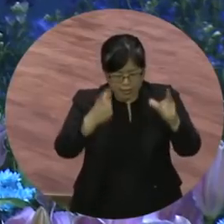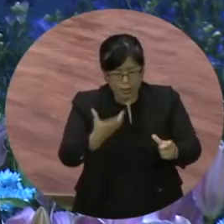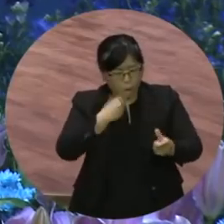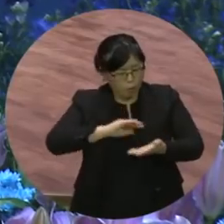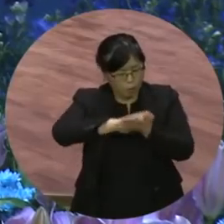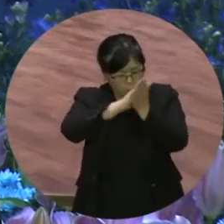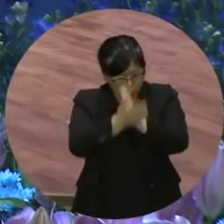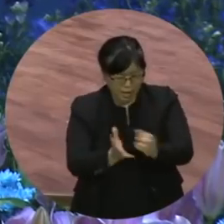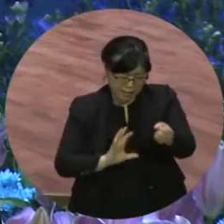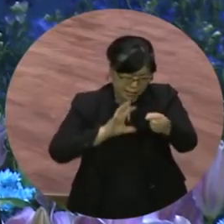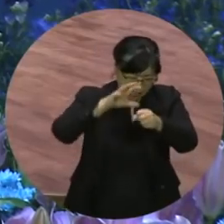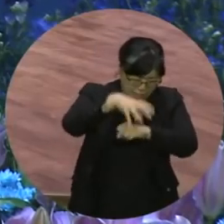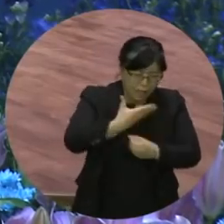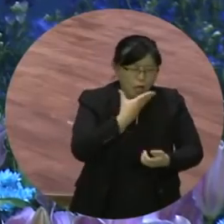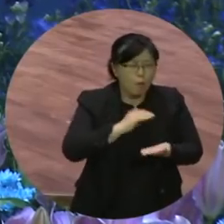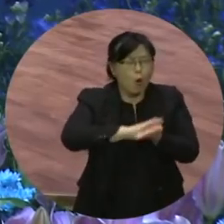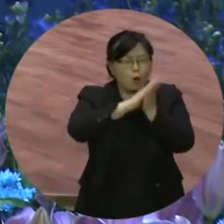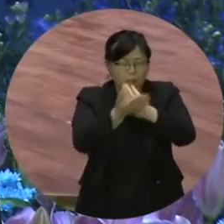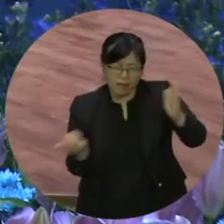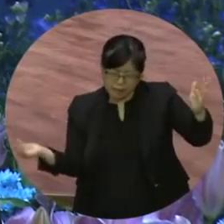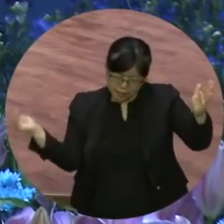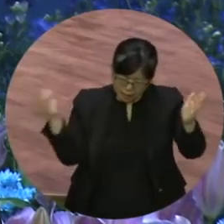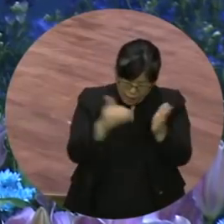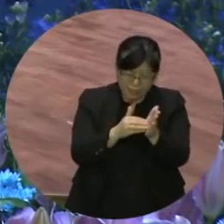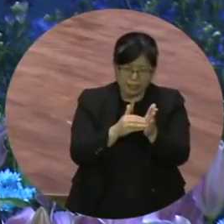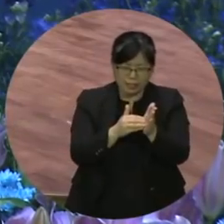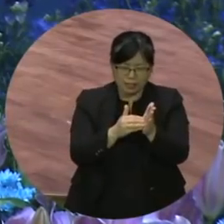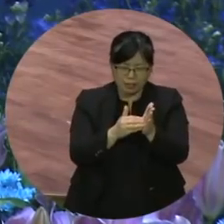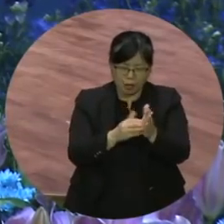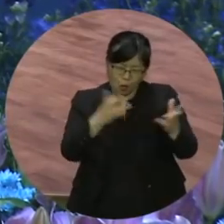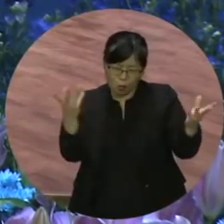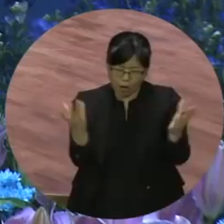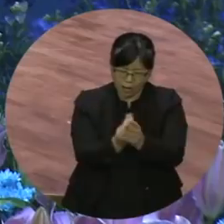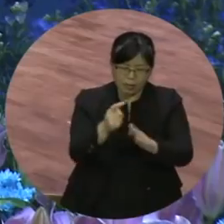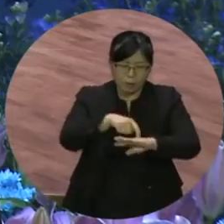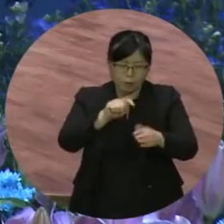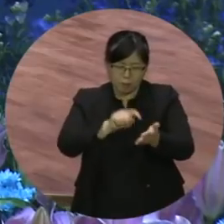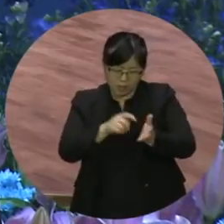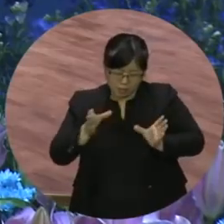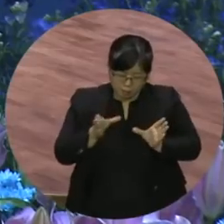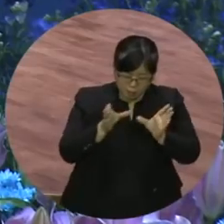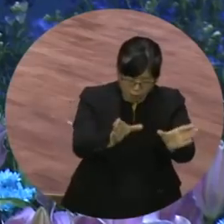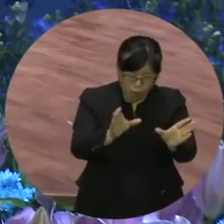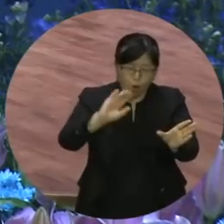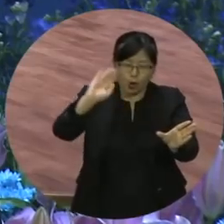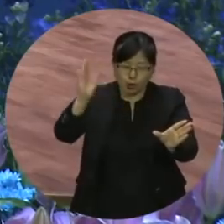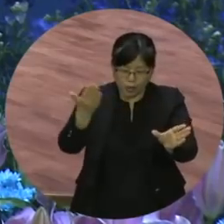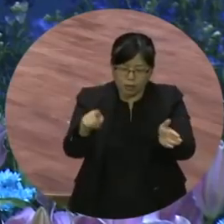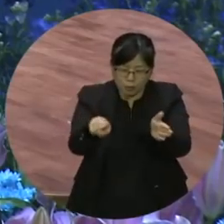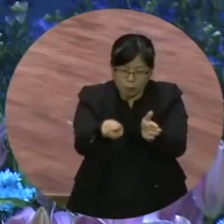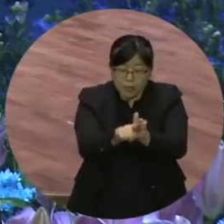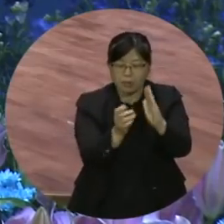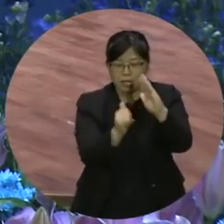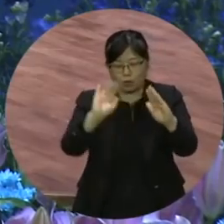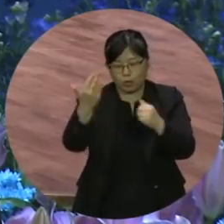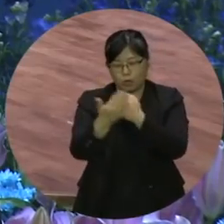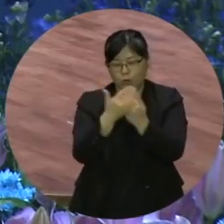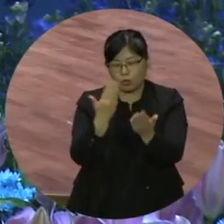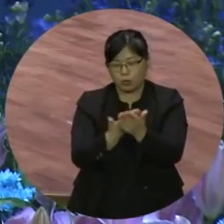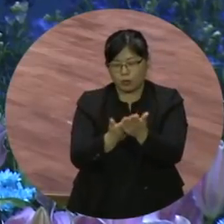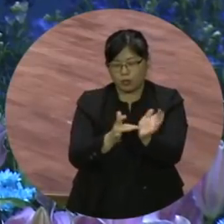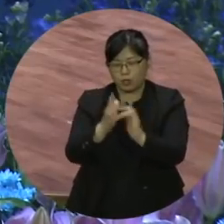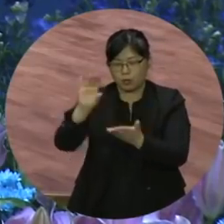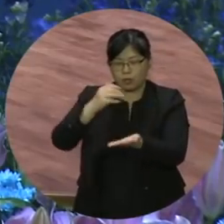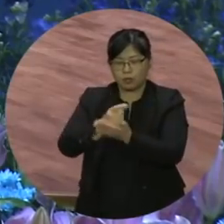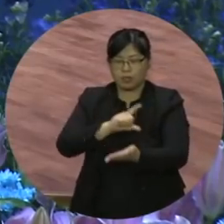민족복음화, 세계복음화하는 이 일에 올인하는 귀한 주님의 유족들이 다 되게 도와주옵소서. 예수 그리스도를